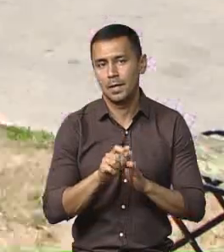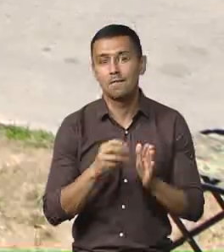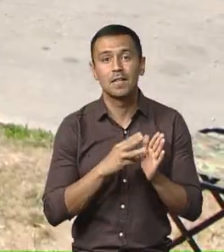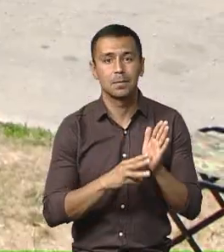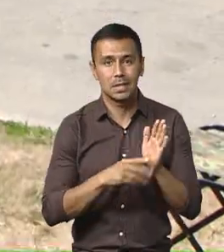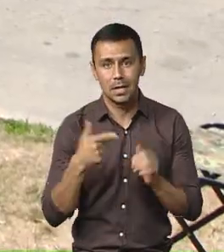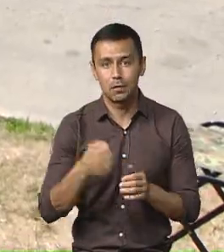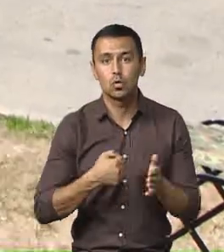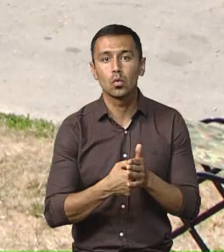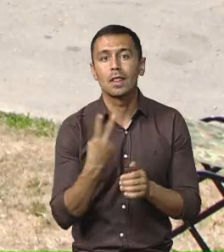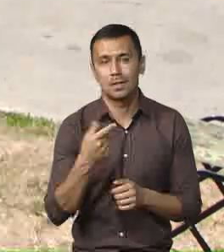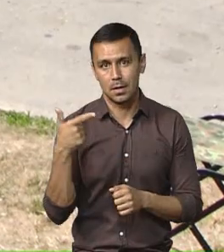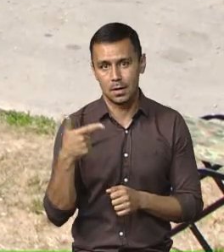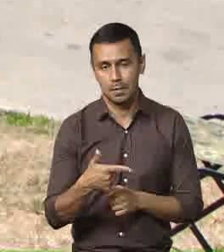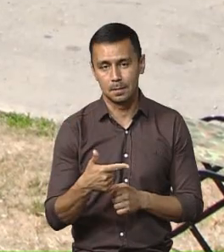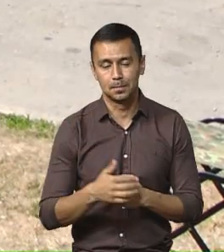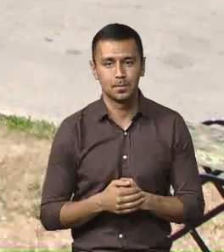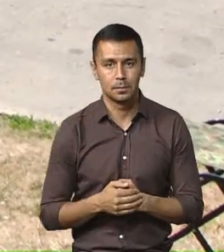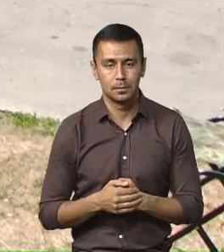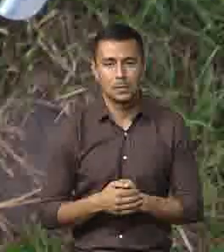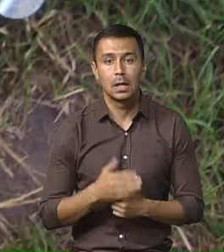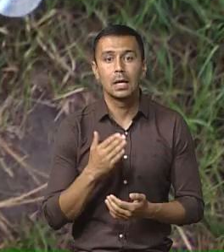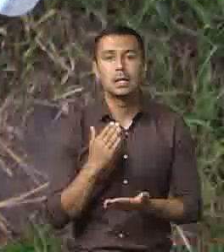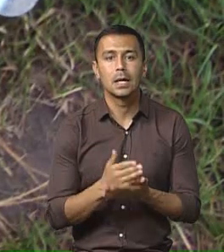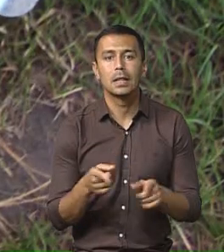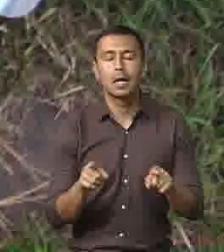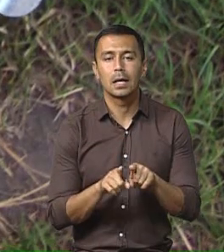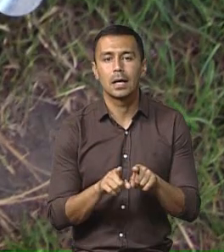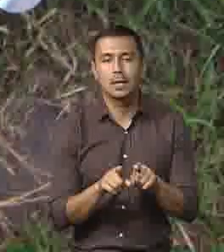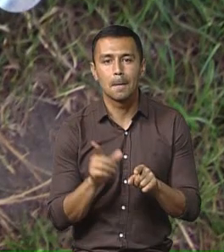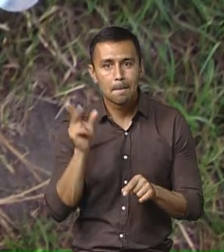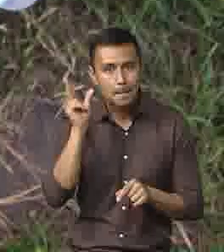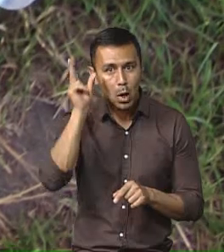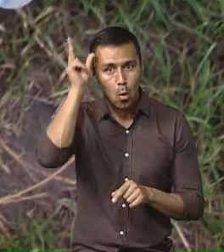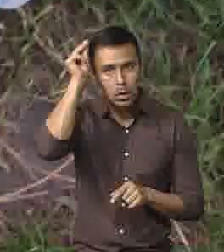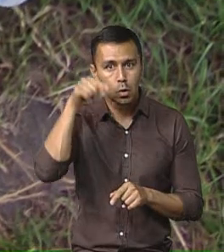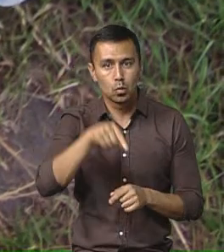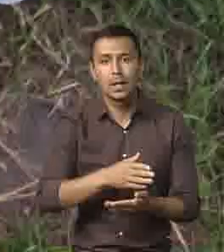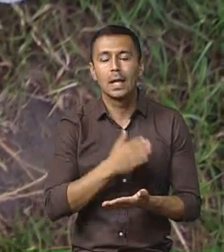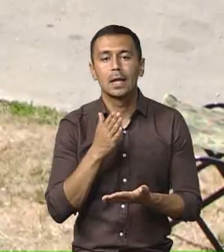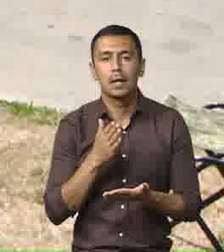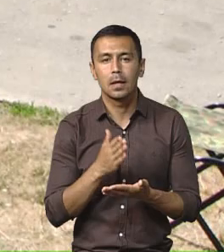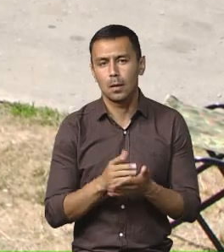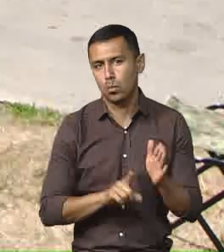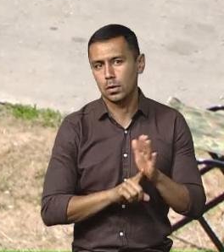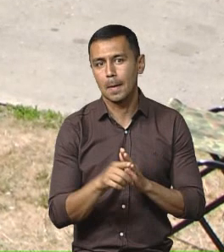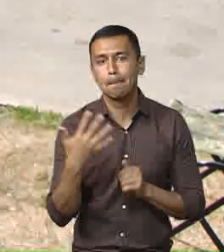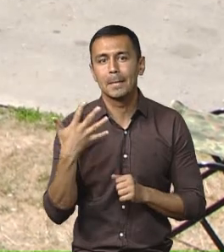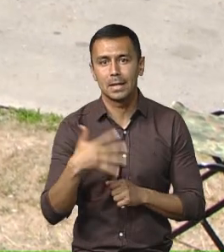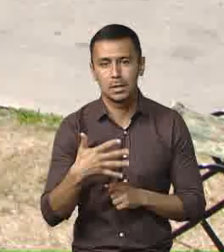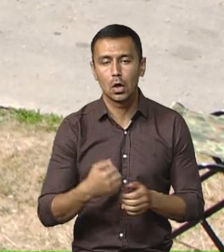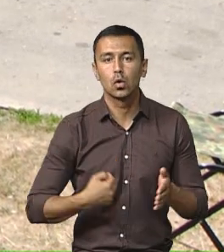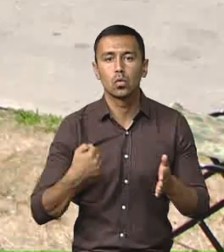80 гривень до 200. Є ось такі ще приколочки, тут є від 50